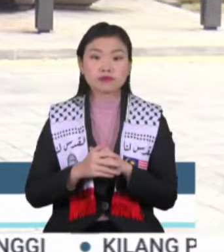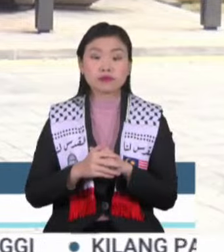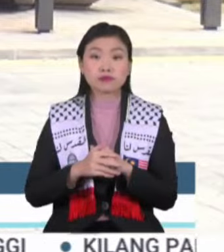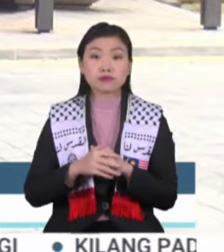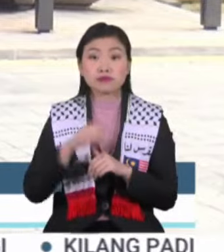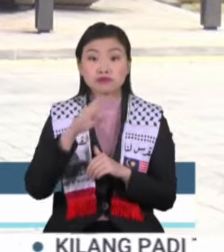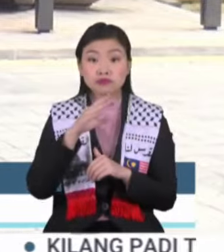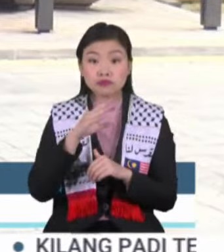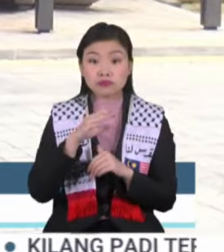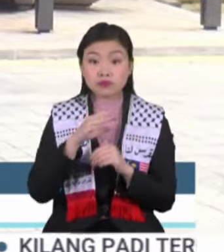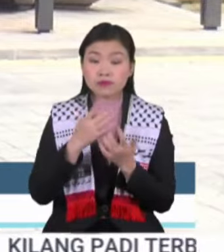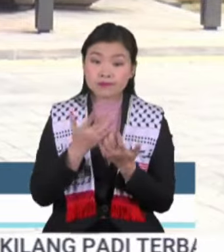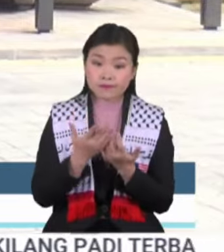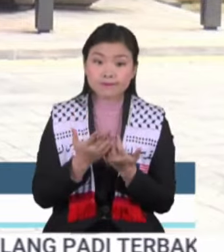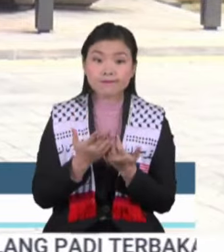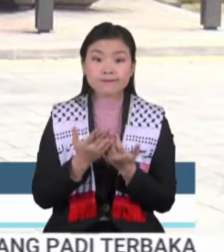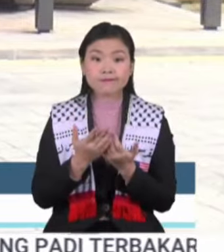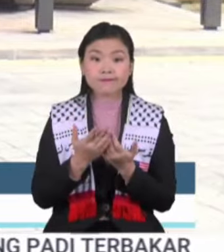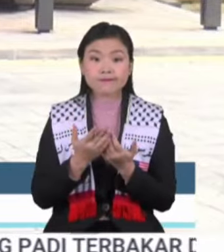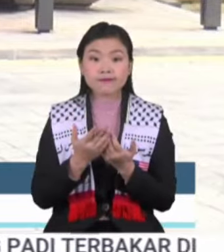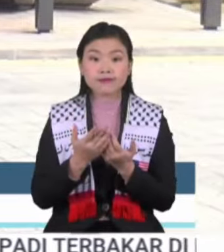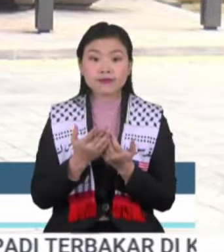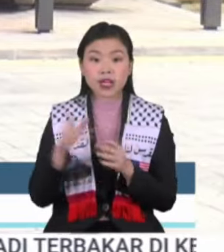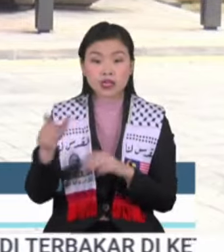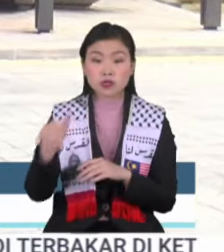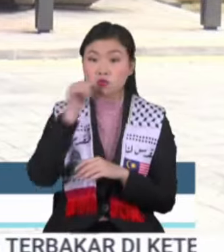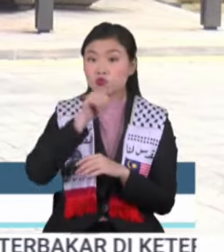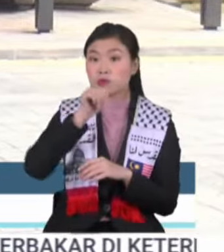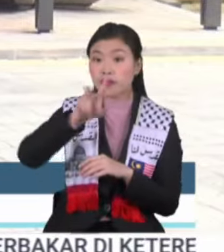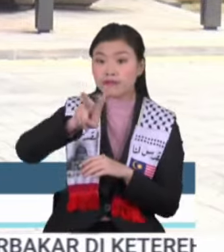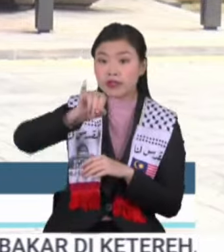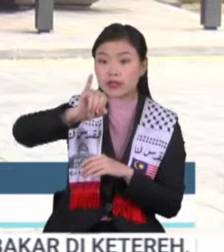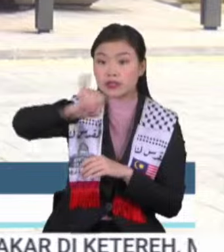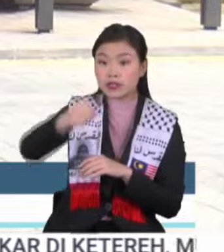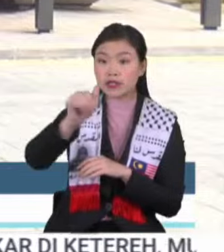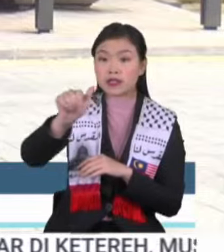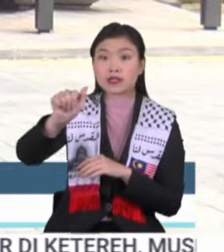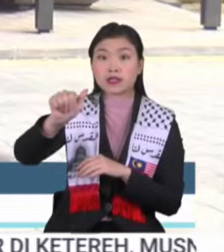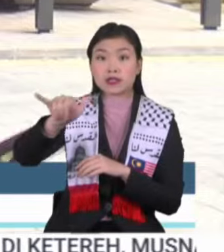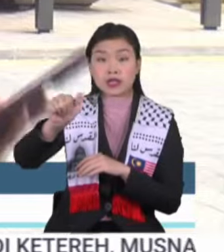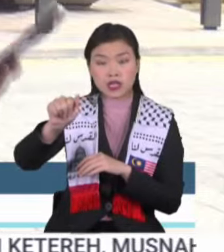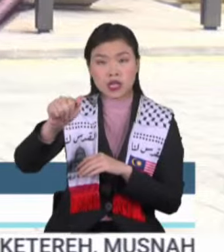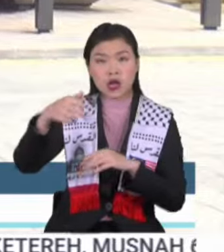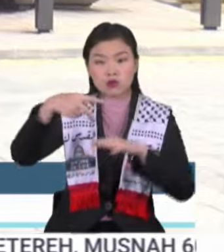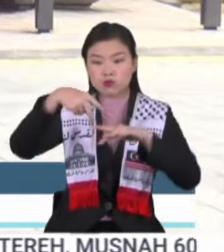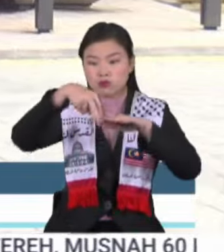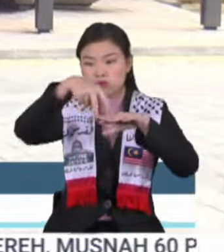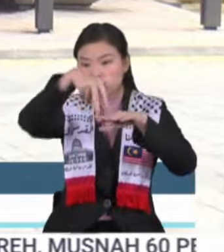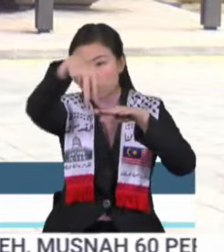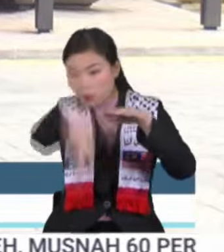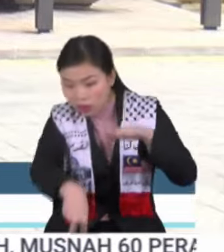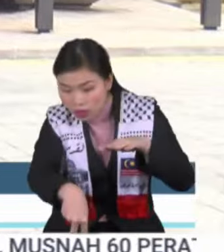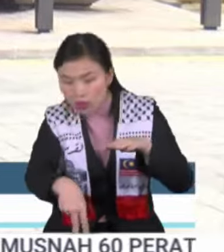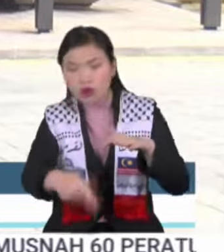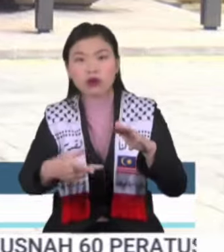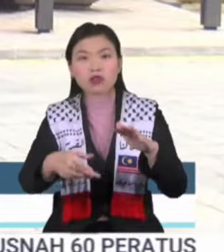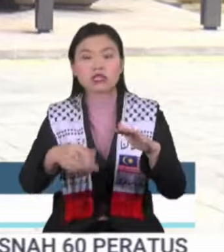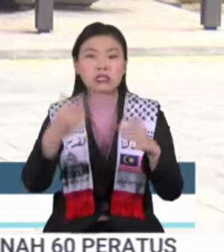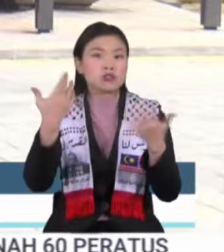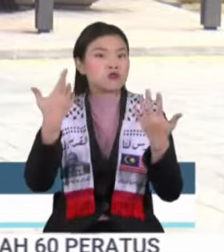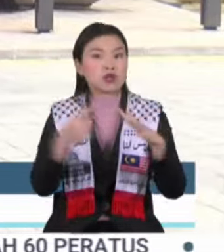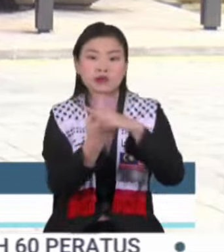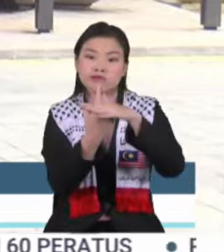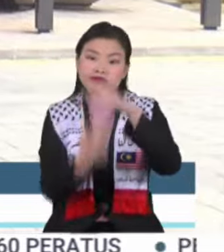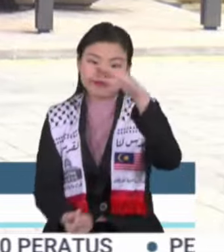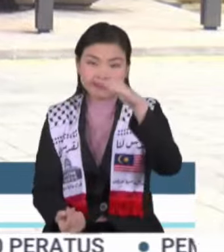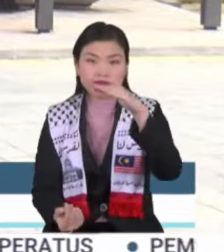mangsa G. Vijaya Lakshmi yang telah pun terjatuh dalam tanah Jerlus dan dipercayai hilang